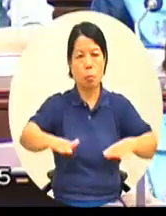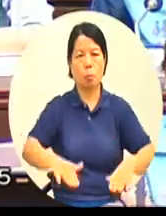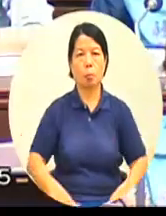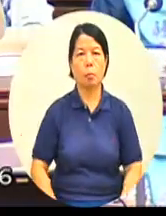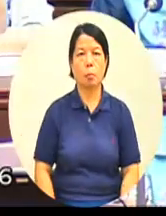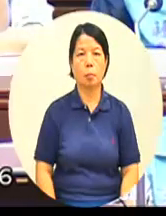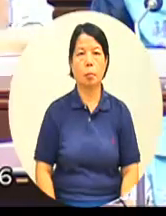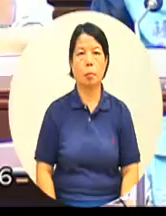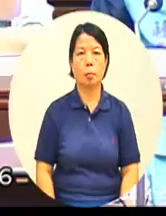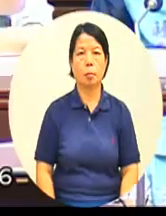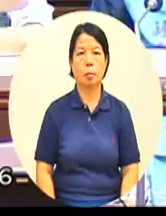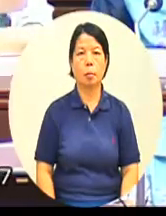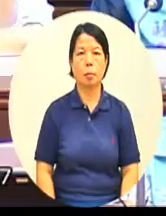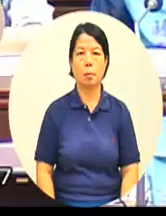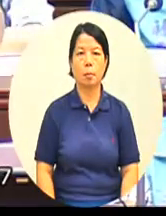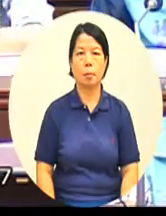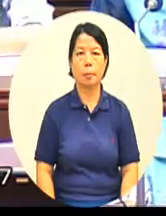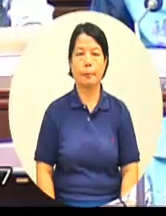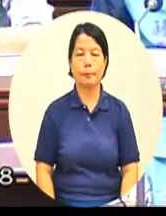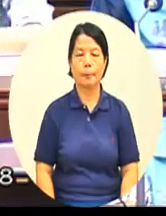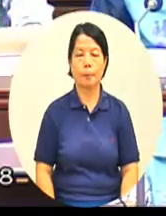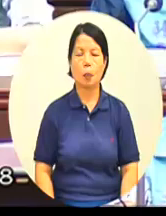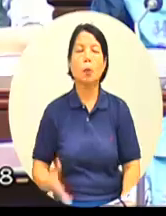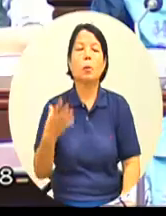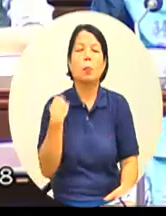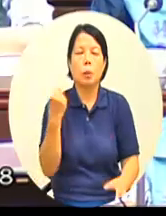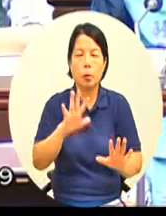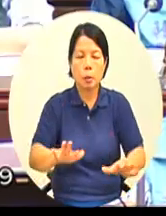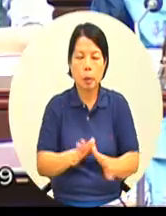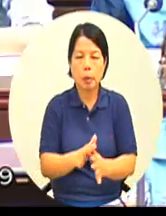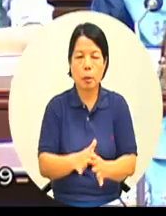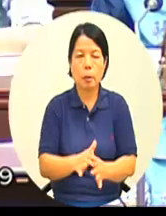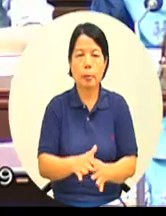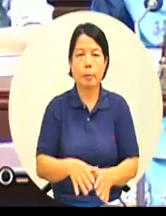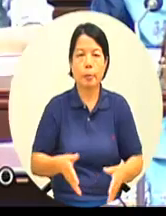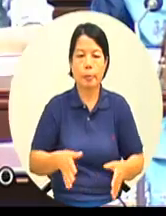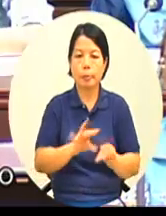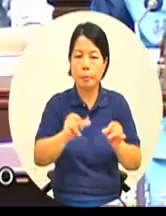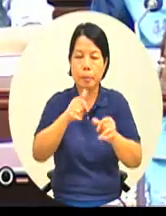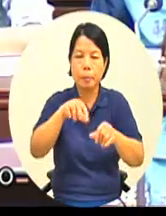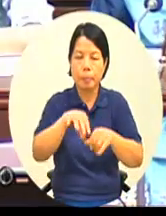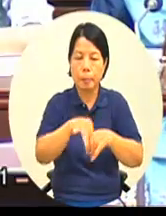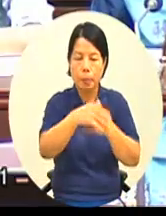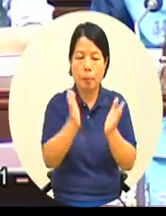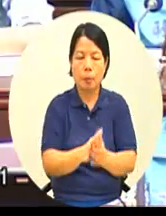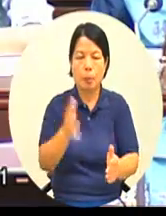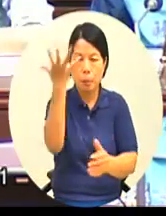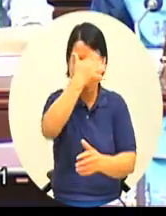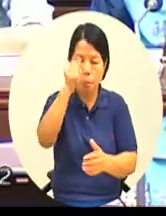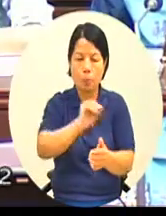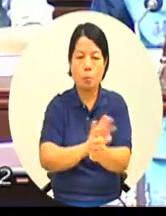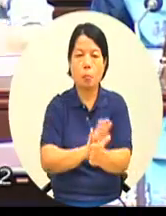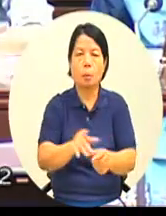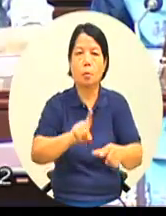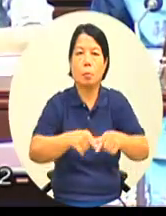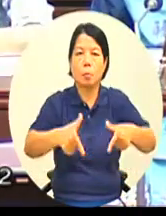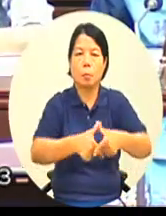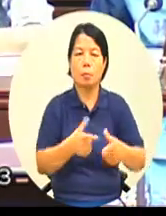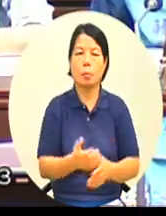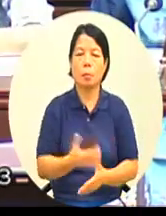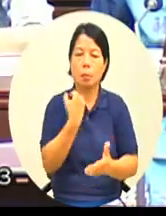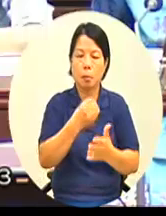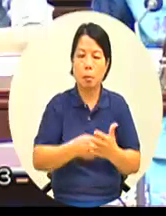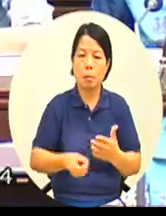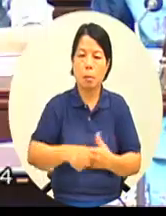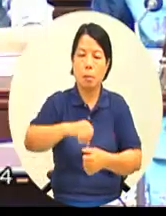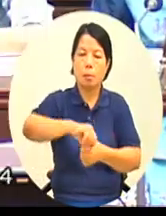让原本在地现有的老人服务中心可以更提高